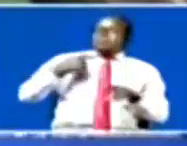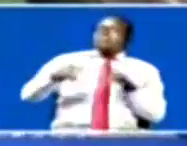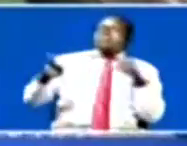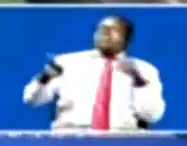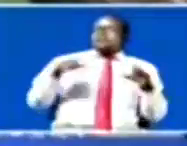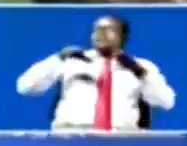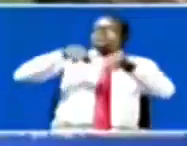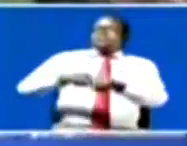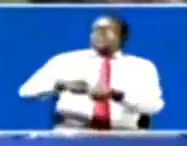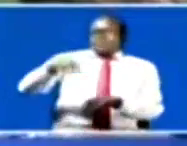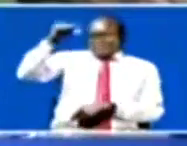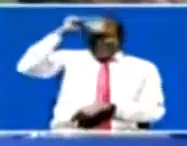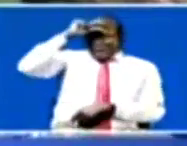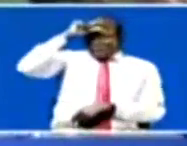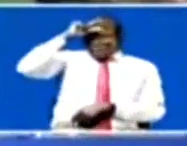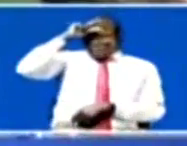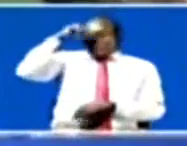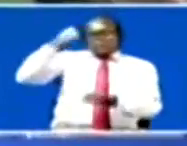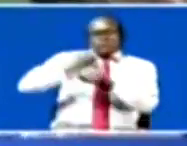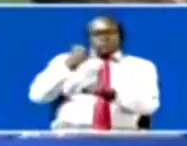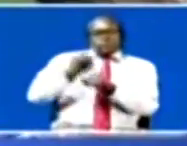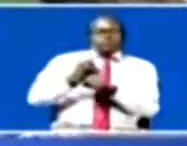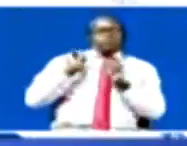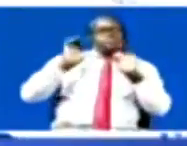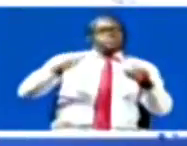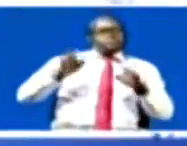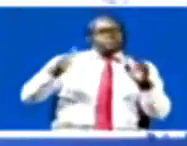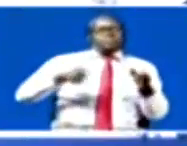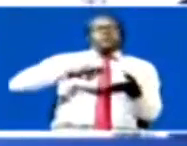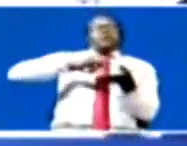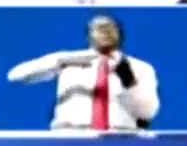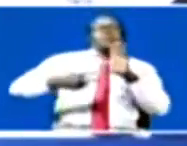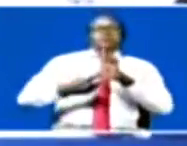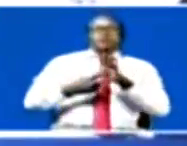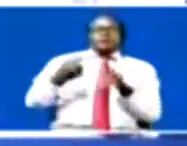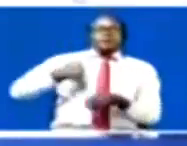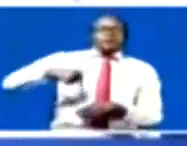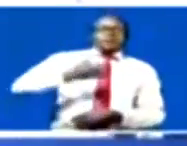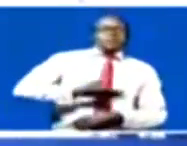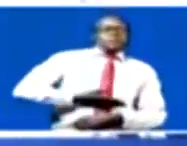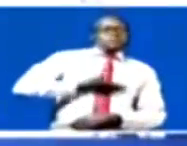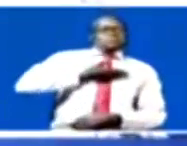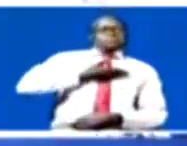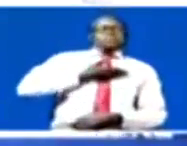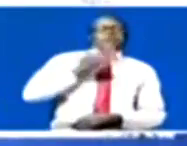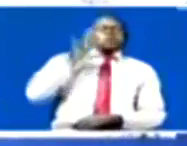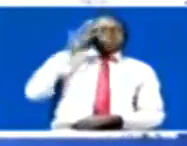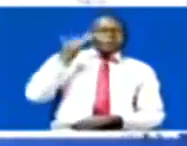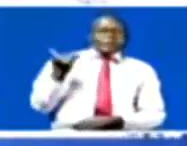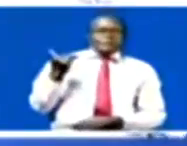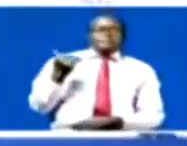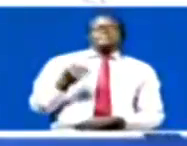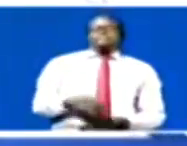lakini ikachukuliwa na serikali ili kuendeleza miradi ya kilimo. Tuko na uchungu mkali, uchungu wa nyoka, kwa